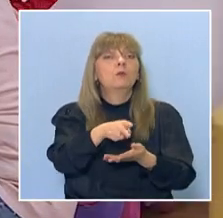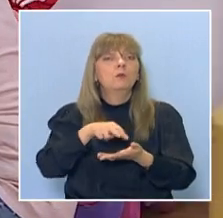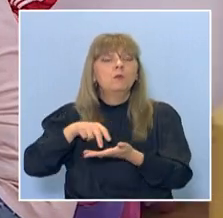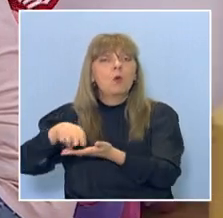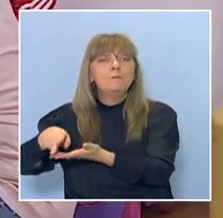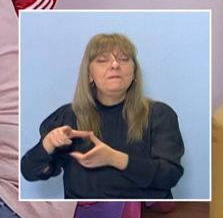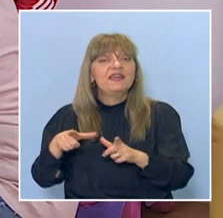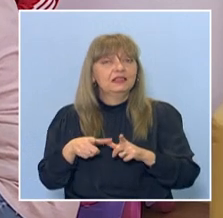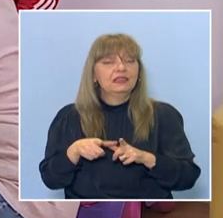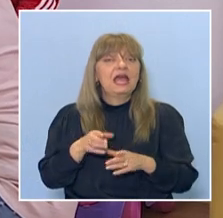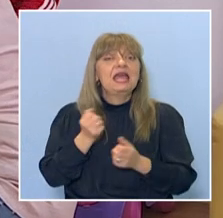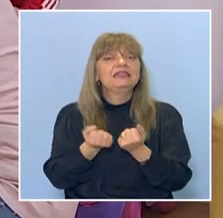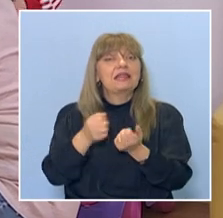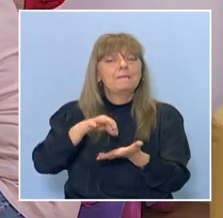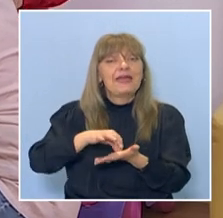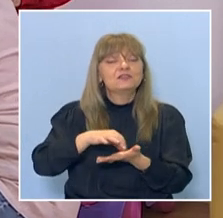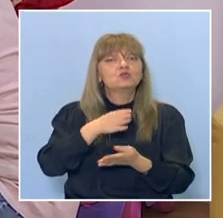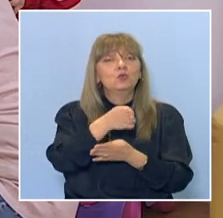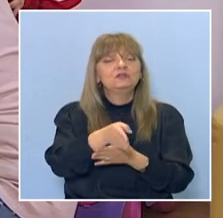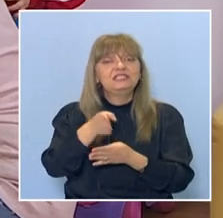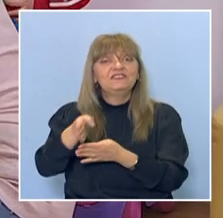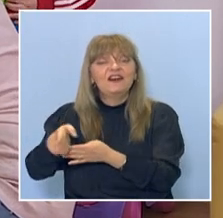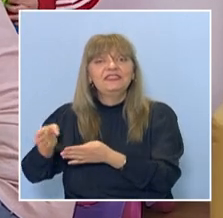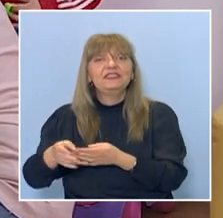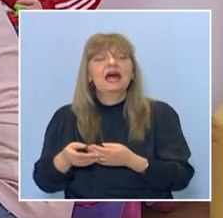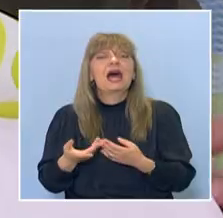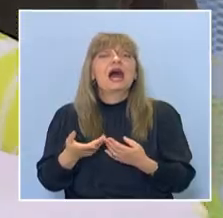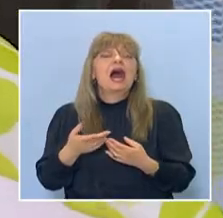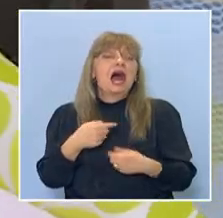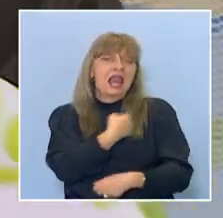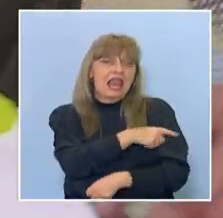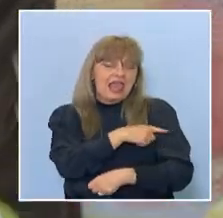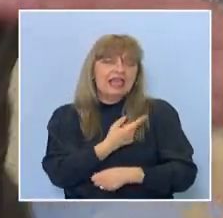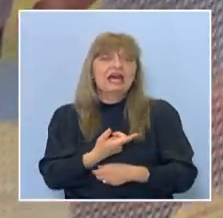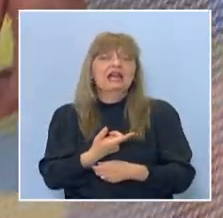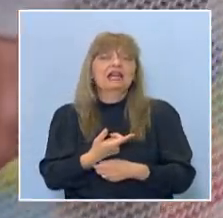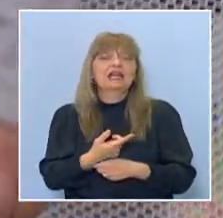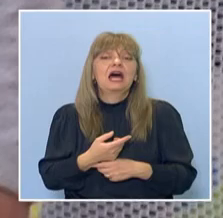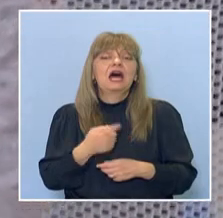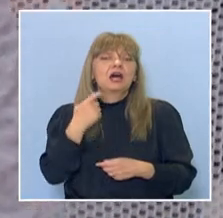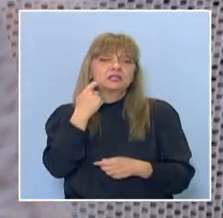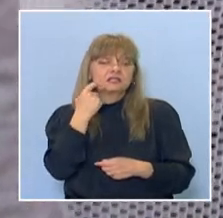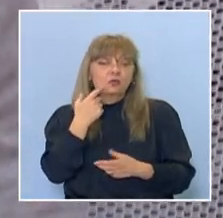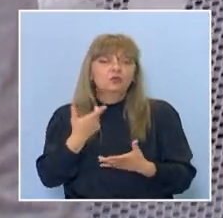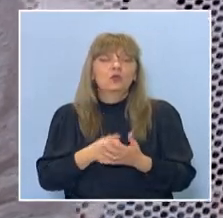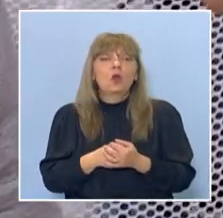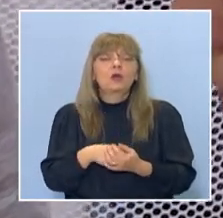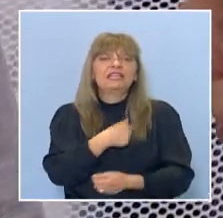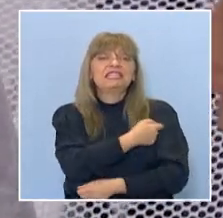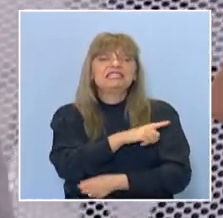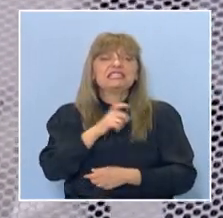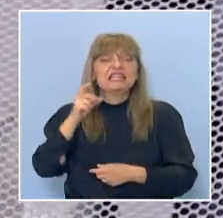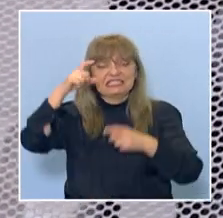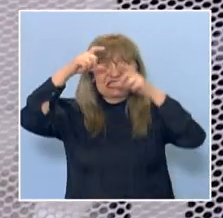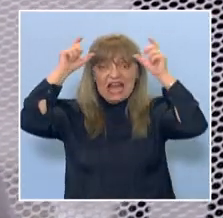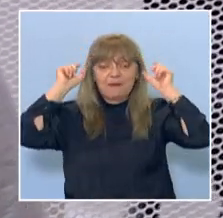възраст и на място отиват педиатър, стоматолог и медицинска сестра. 120 деца са подпомогнати по услугата